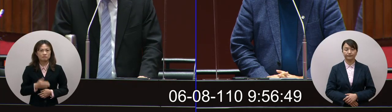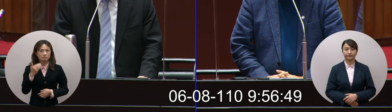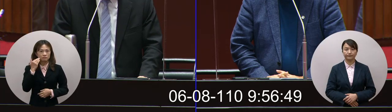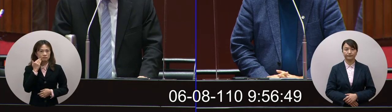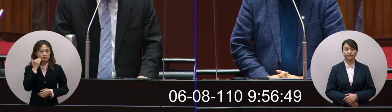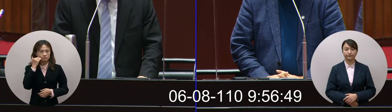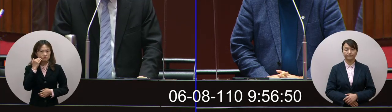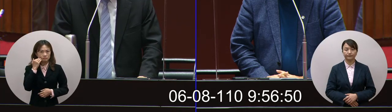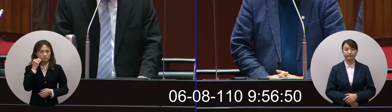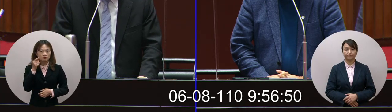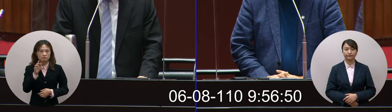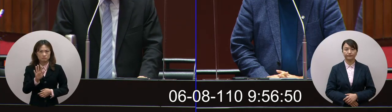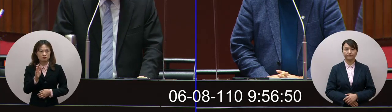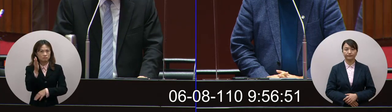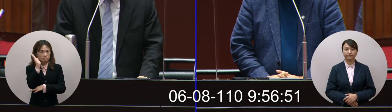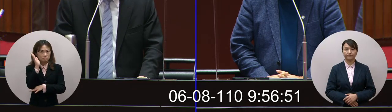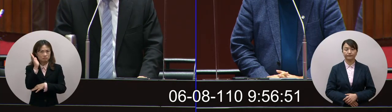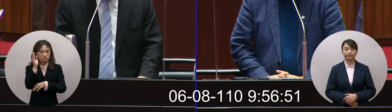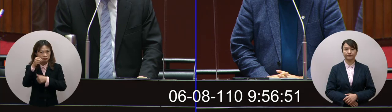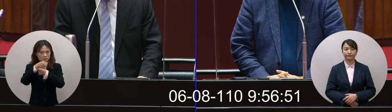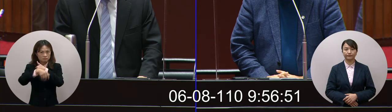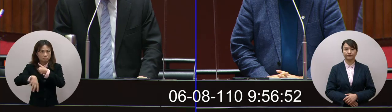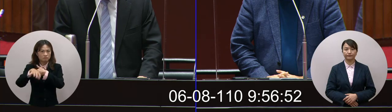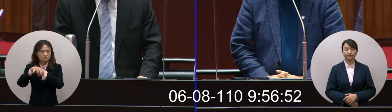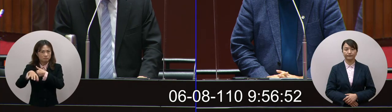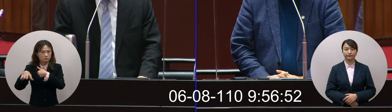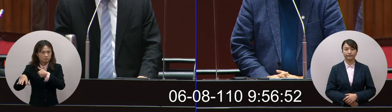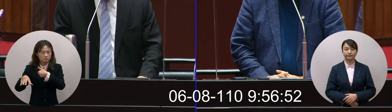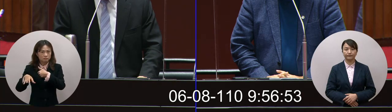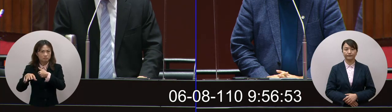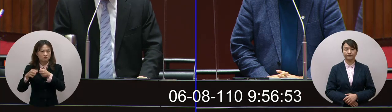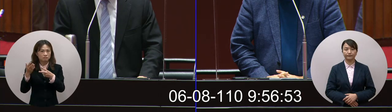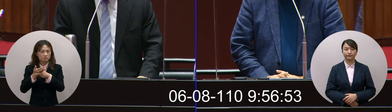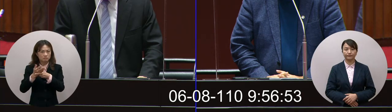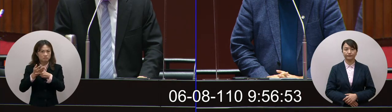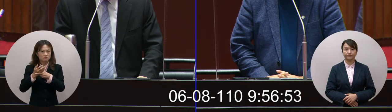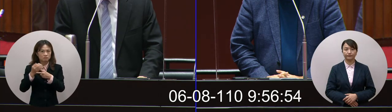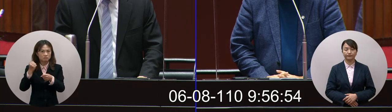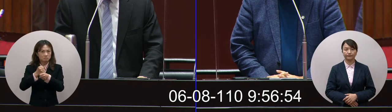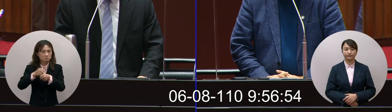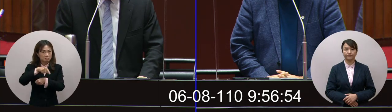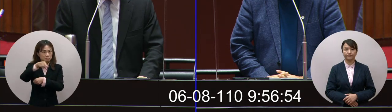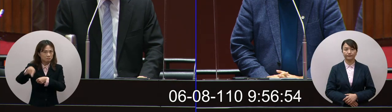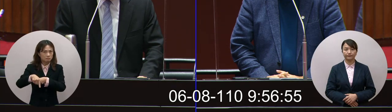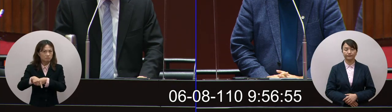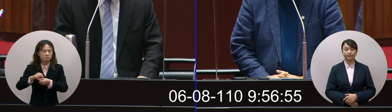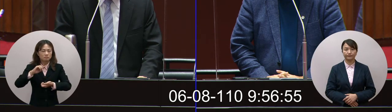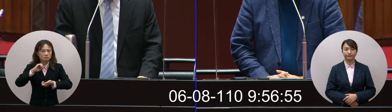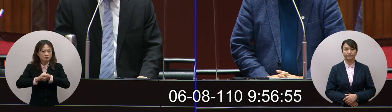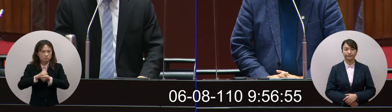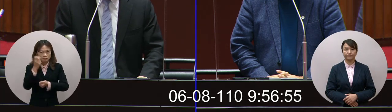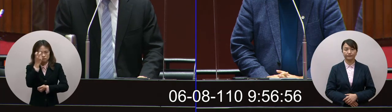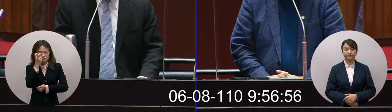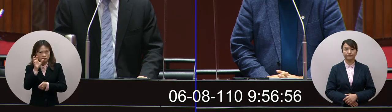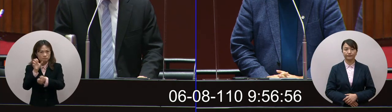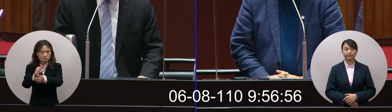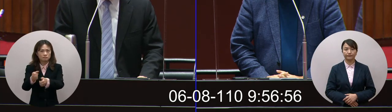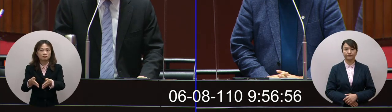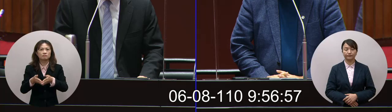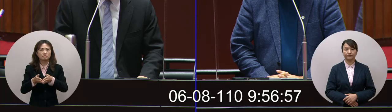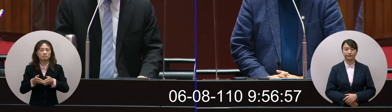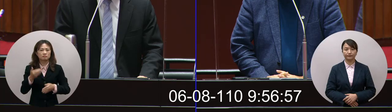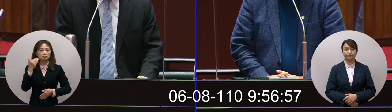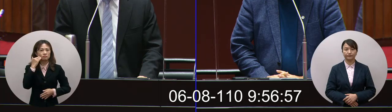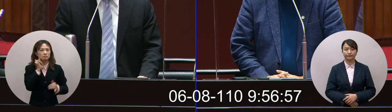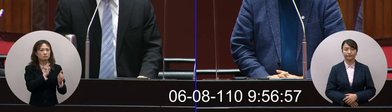构或者是人员涉及，我们一定要查办。如果有民众不当传不